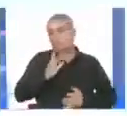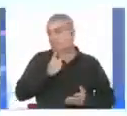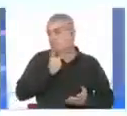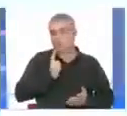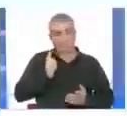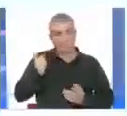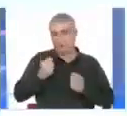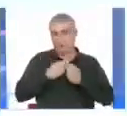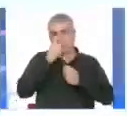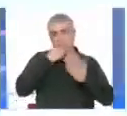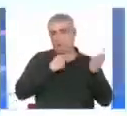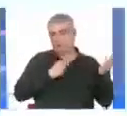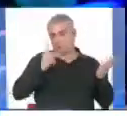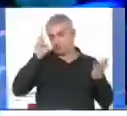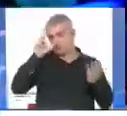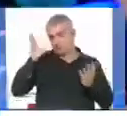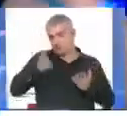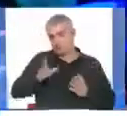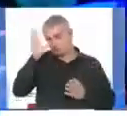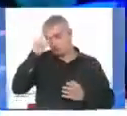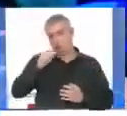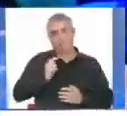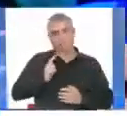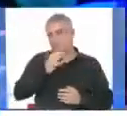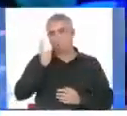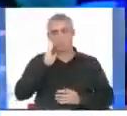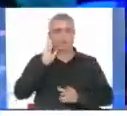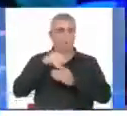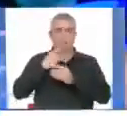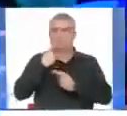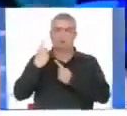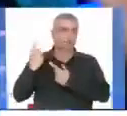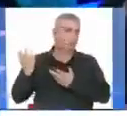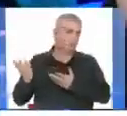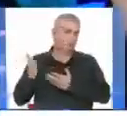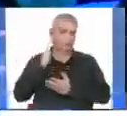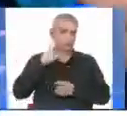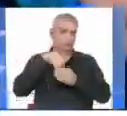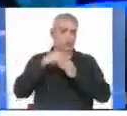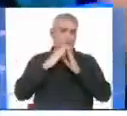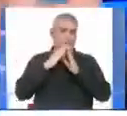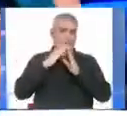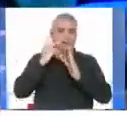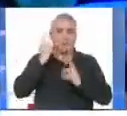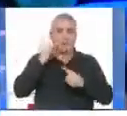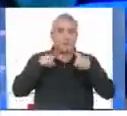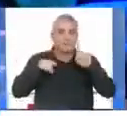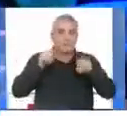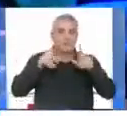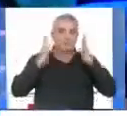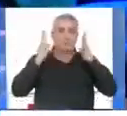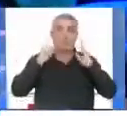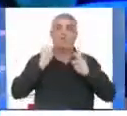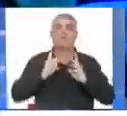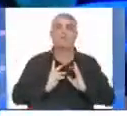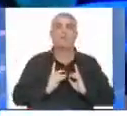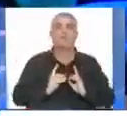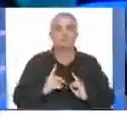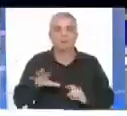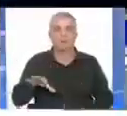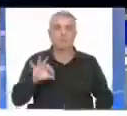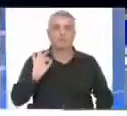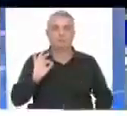קשור לאב, הבן הוא איש פרטי, מותר לו לישון איפה שהוא רוצה. ישן בדירה של פאקר מדי פעם, אבל בדרך הם